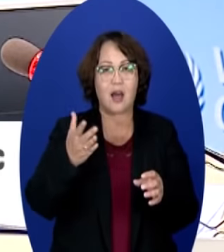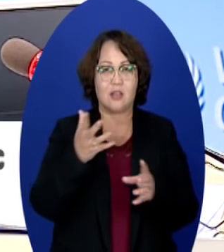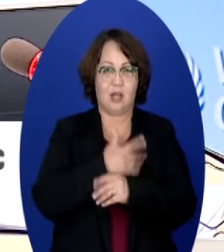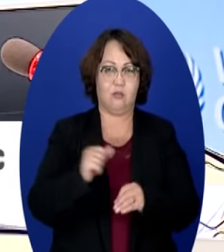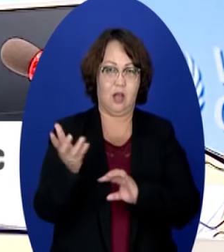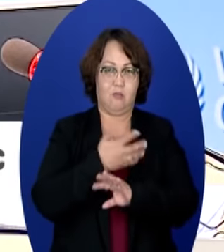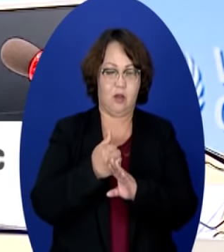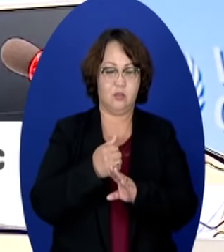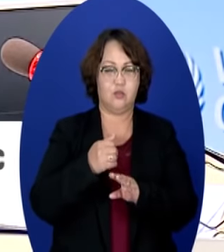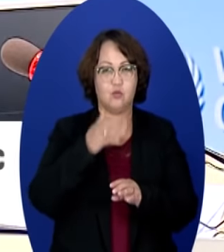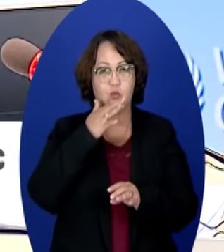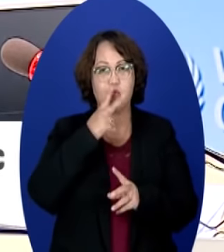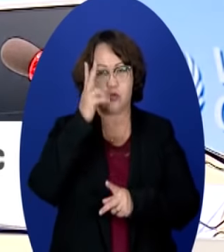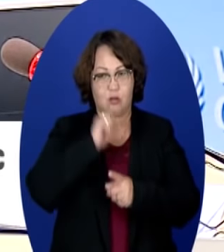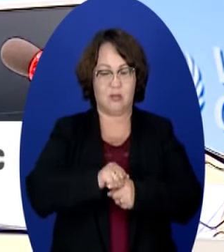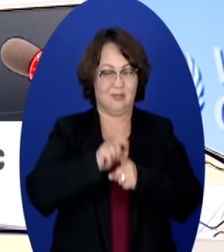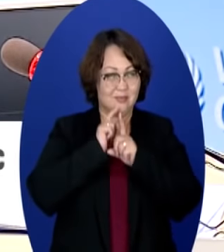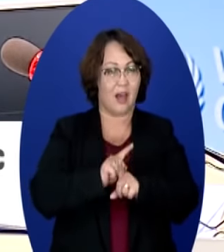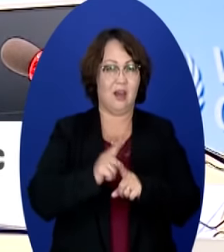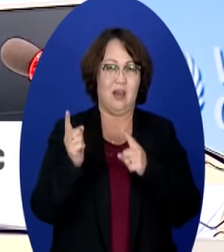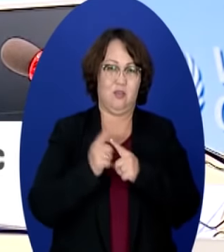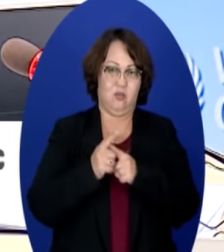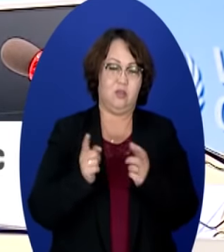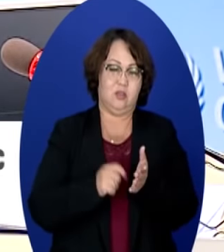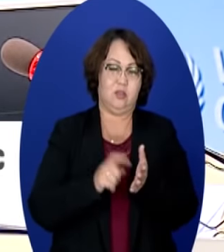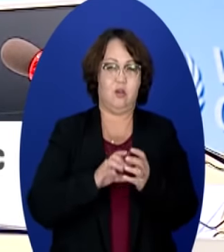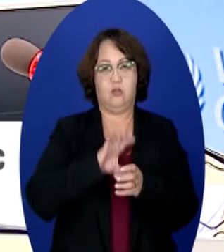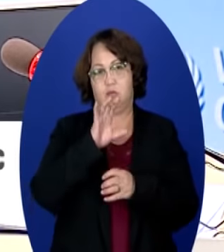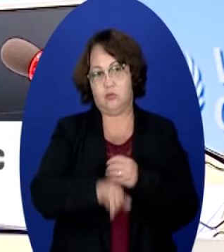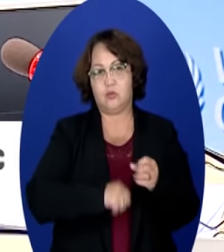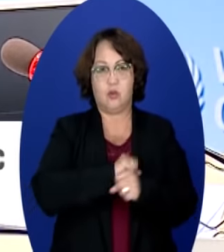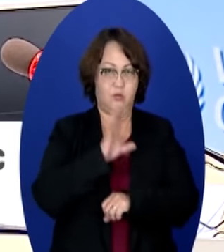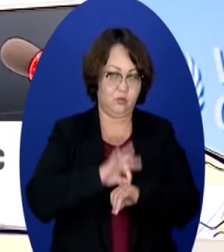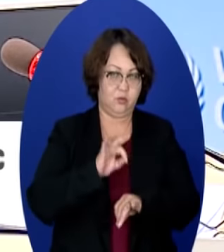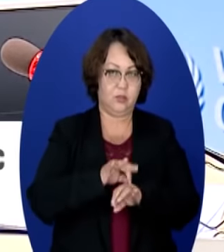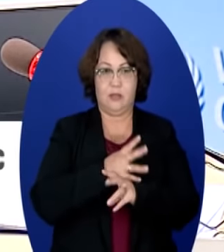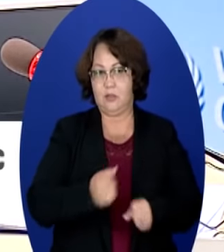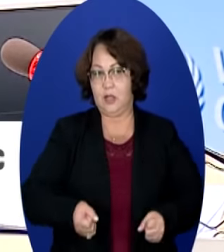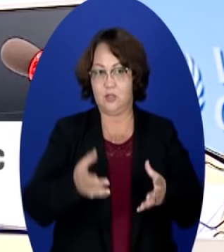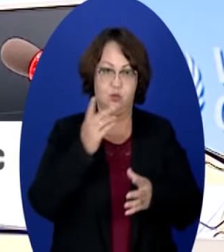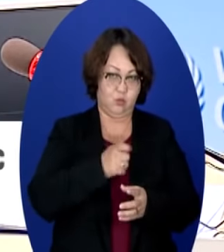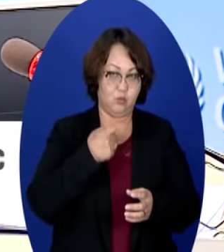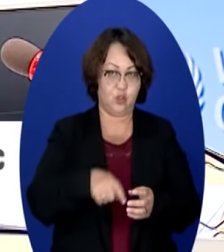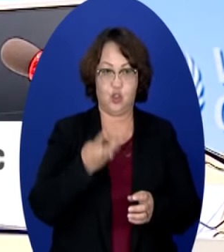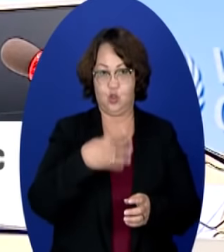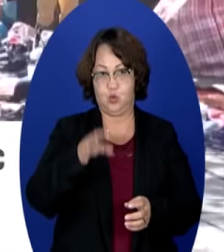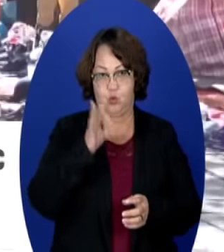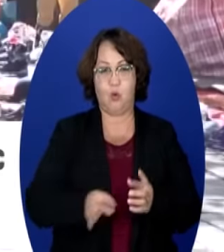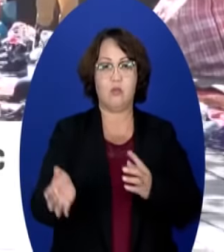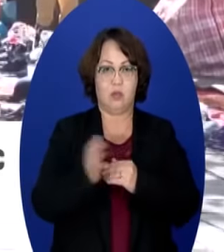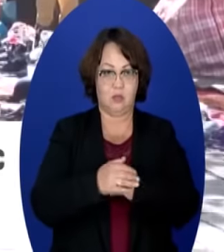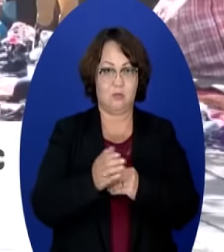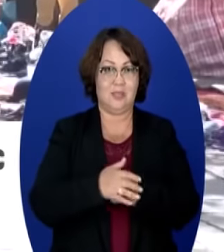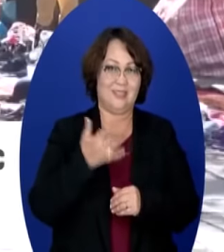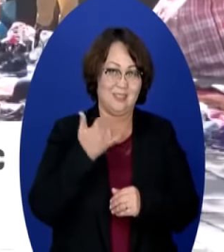зөвлөмжийг хатуу дагаж мөрдөх хэрэгтэй гэдгийг зөвлөсөн. За, тэрээр олон улс орнд COVID-19-ийн халдвар авсан хүмүүсийн 40 орчим хувь нь нас барж байгаа бол